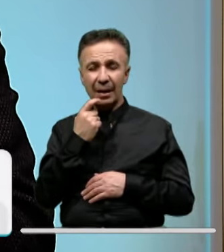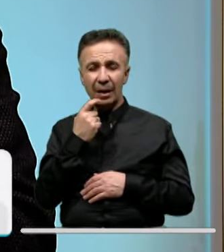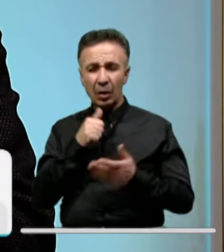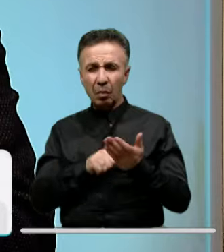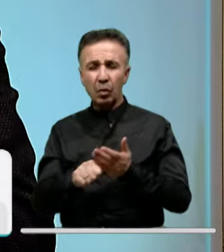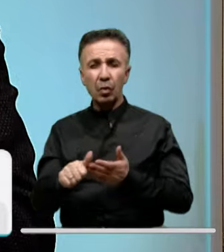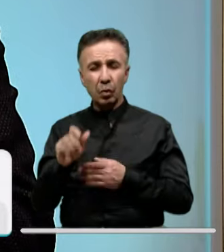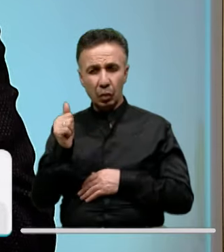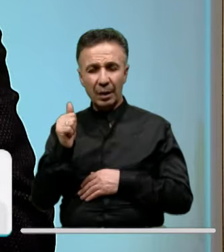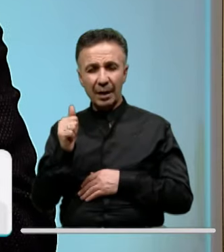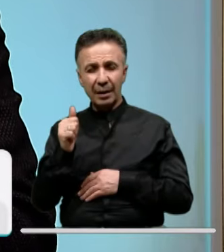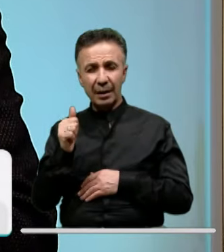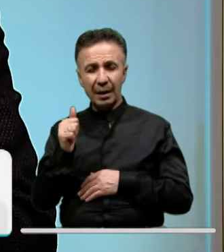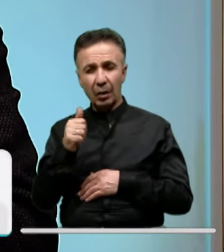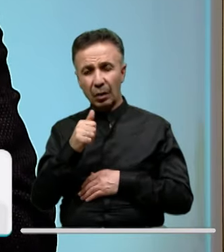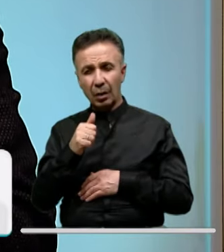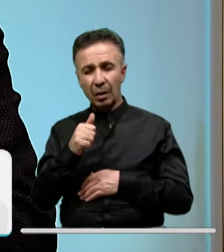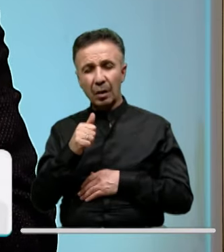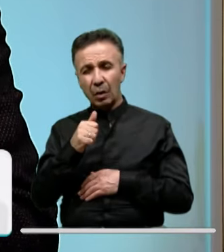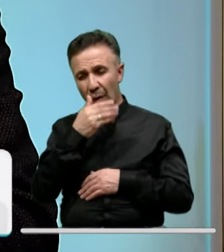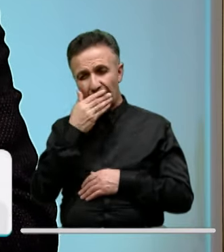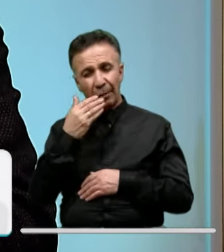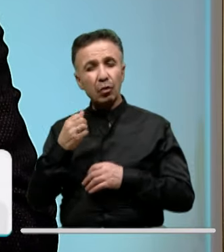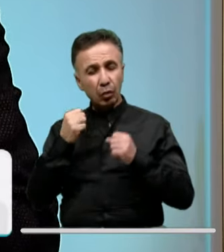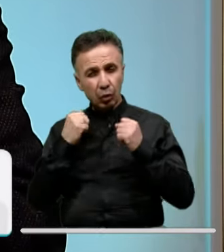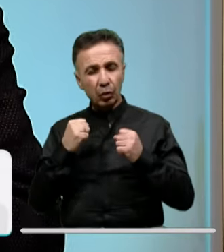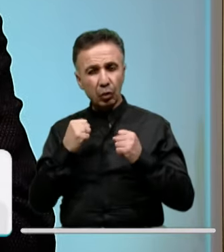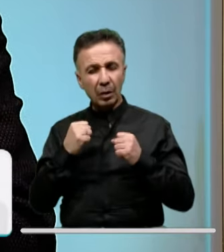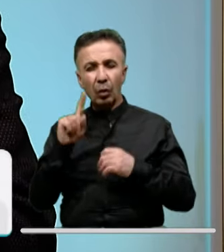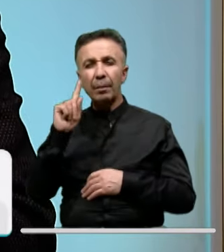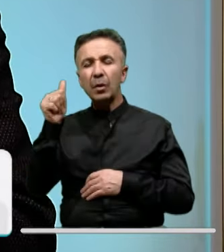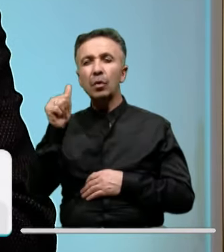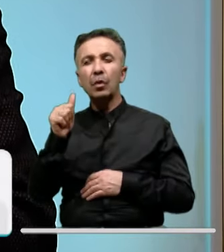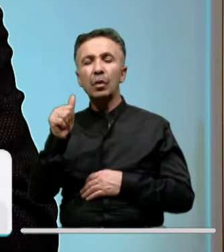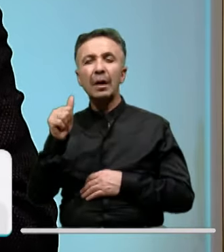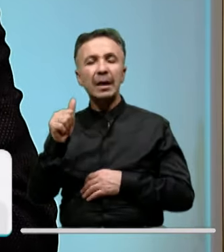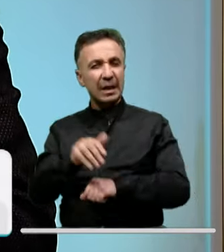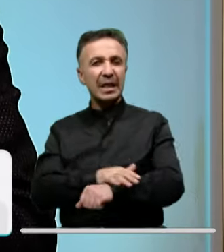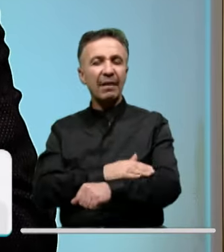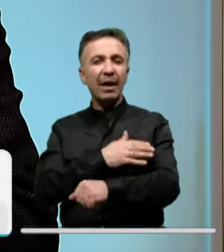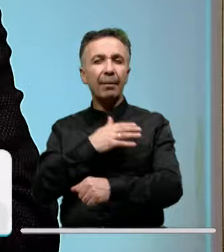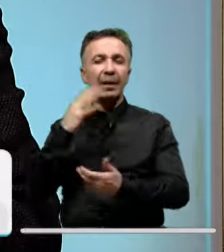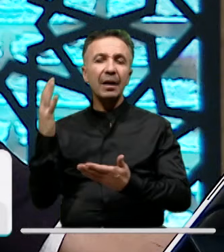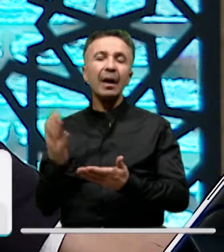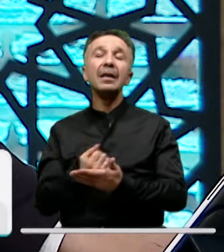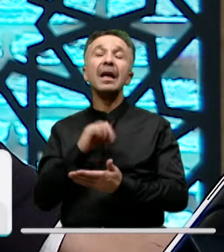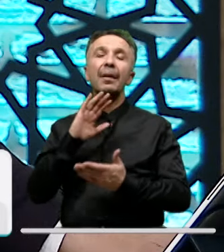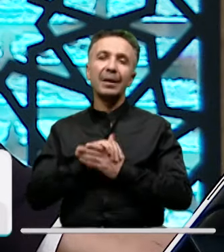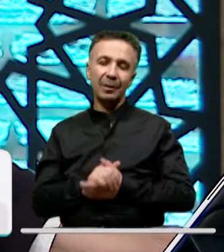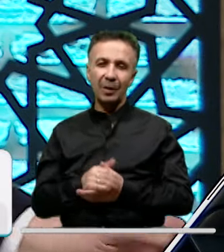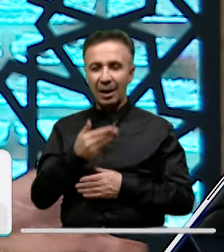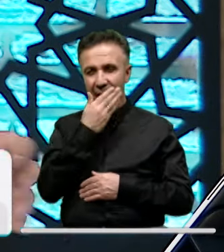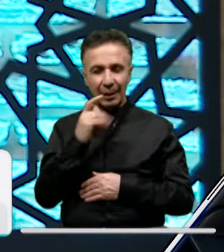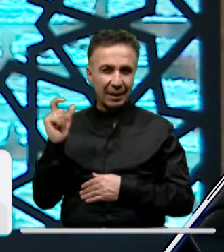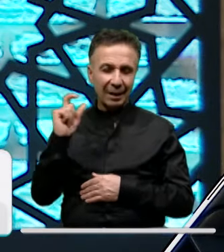yapılsa onu telafi için tüm seneyi oruçlu geçirse o bir günün karşılığını alamayacak diyor. Yani bu kadar net. Yani bu Ramazan